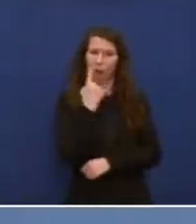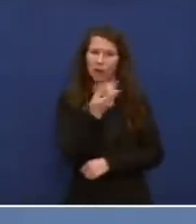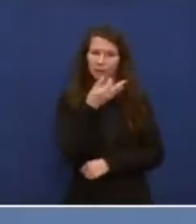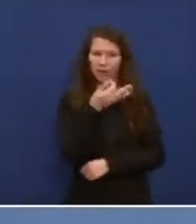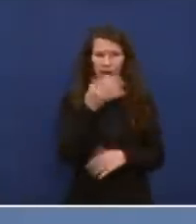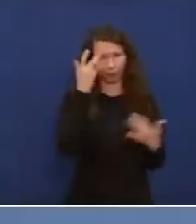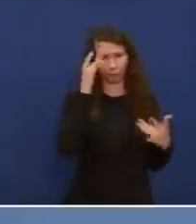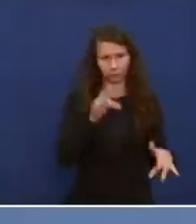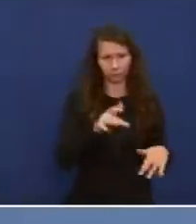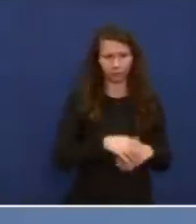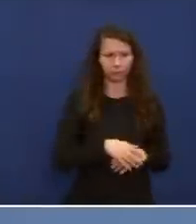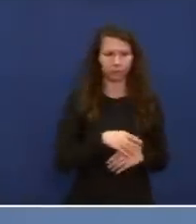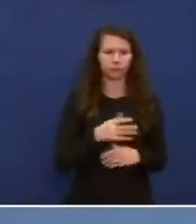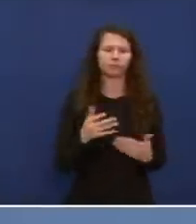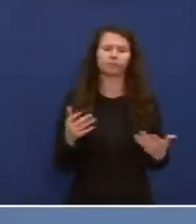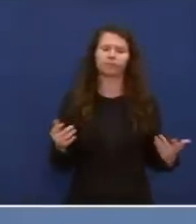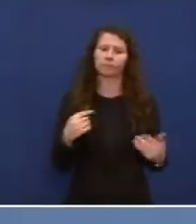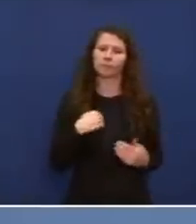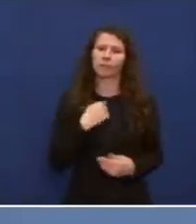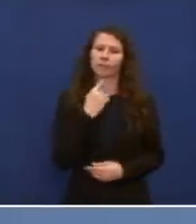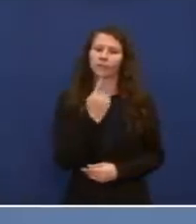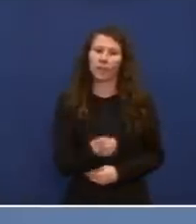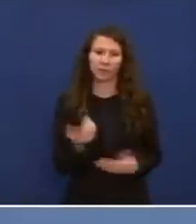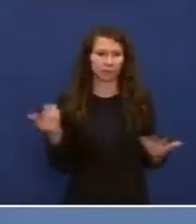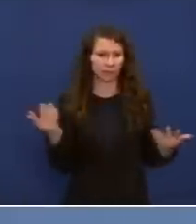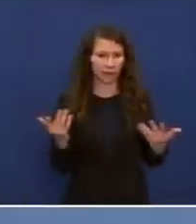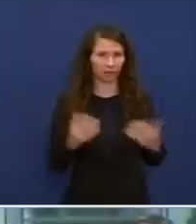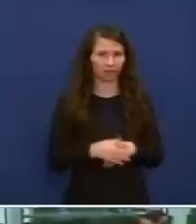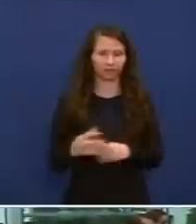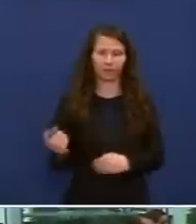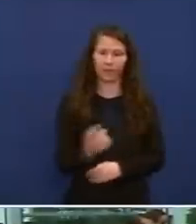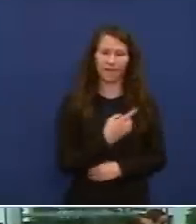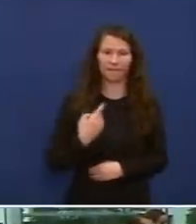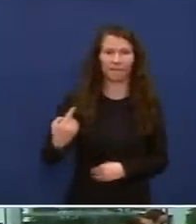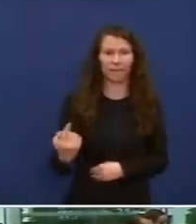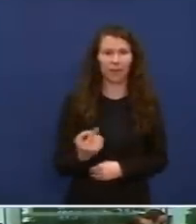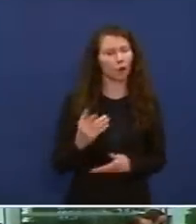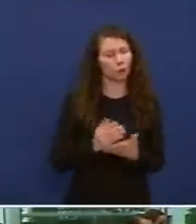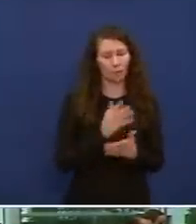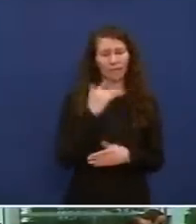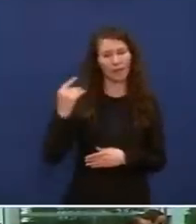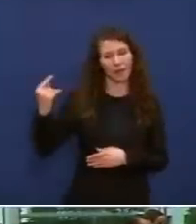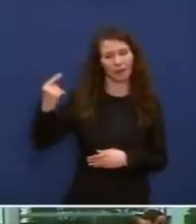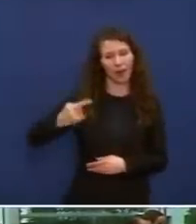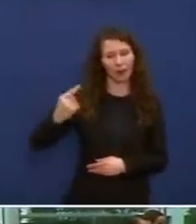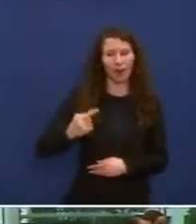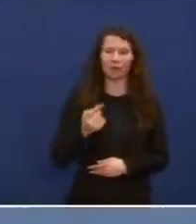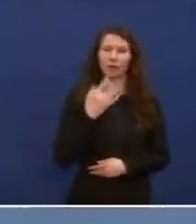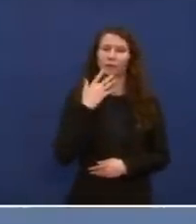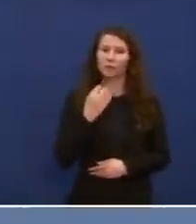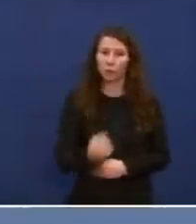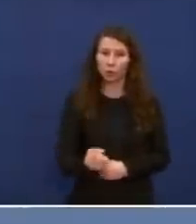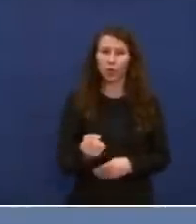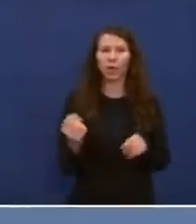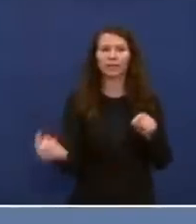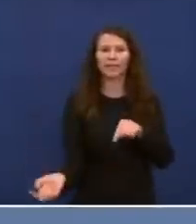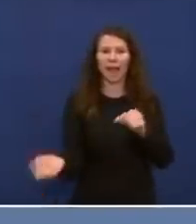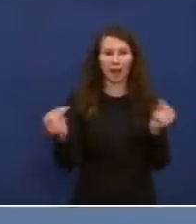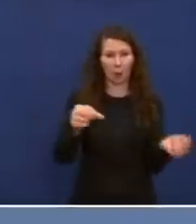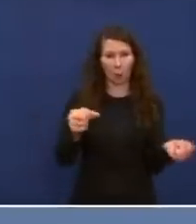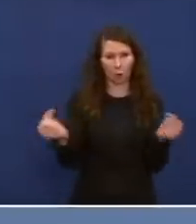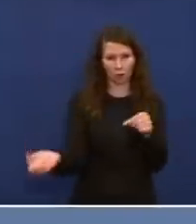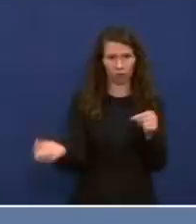Ich habe davon gesprochen, dass wir uns, und zwar seit vielen Jahren, wünschen, dass es zu einem Dialog kommt, dass es zu einem Prozess